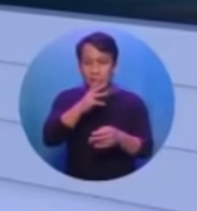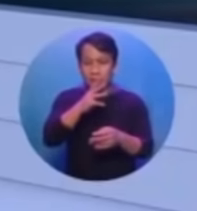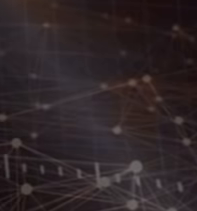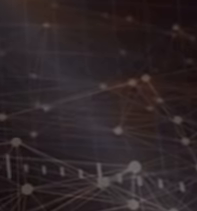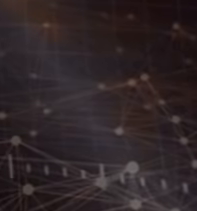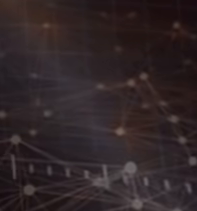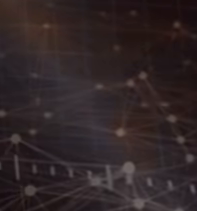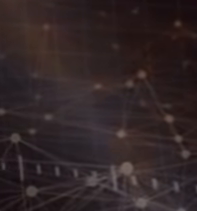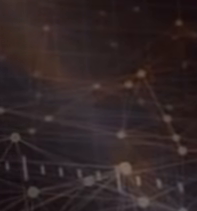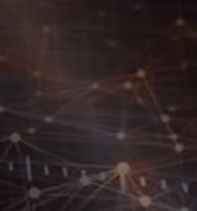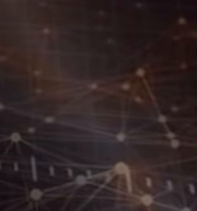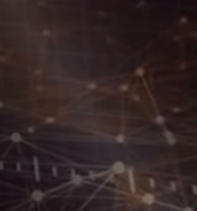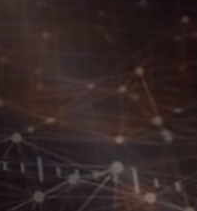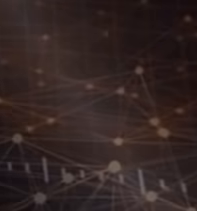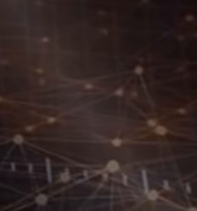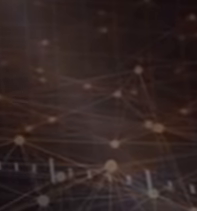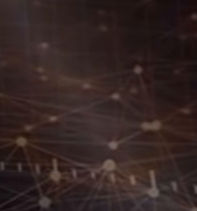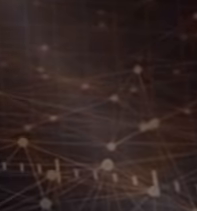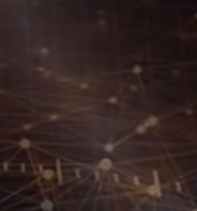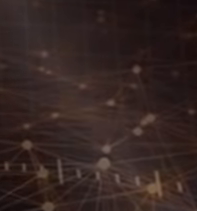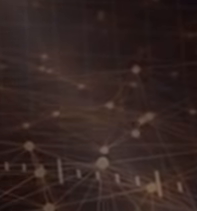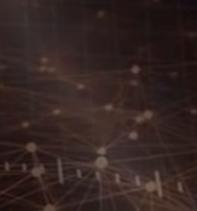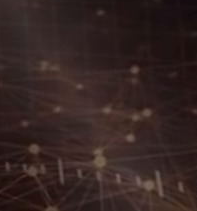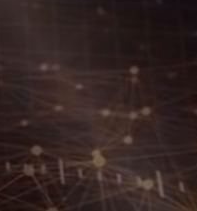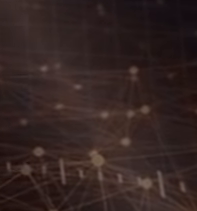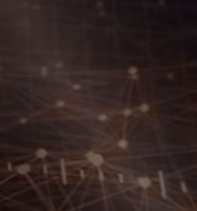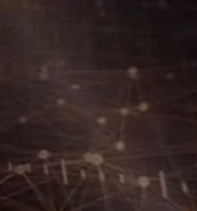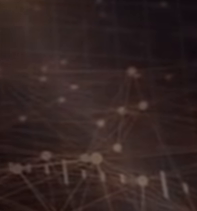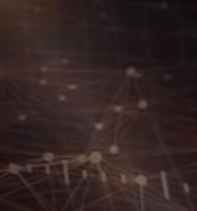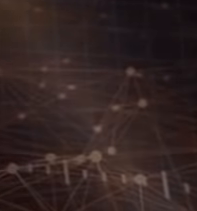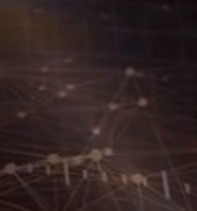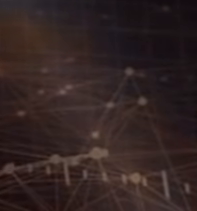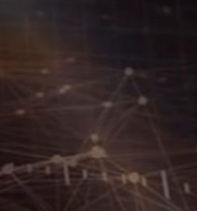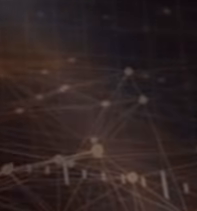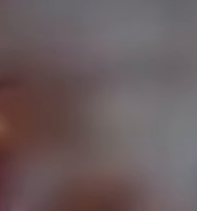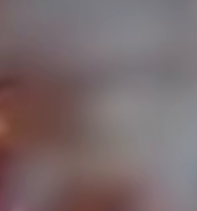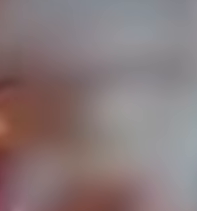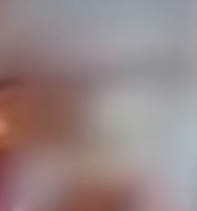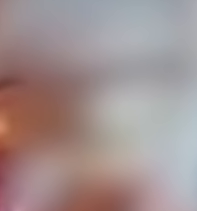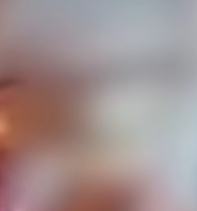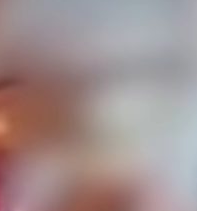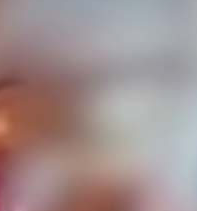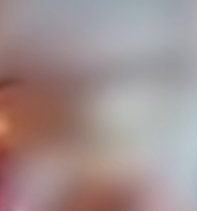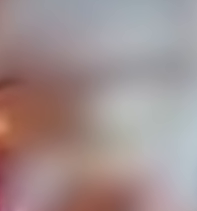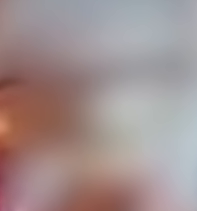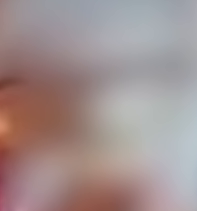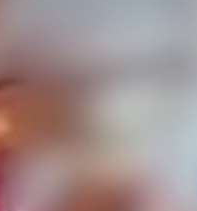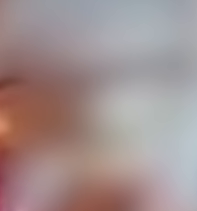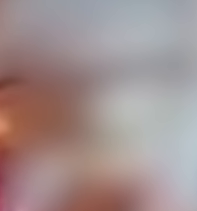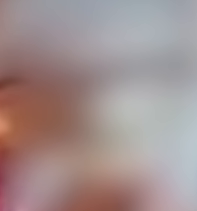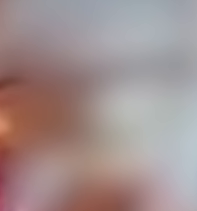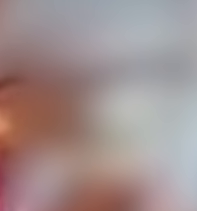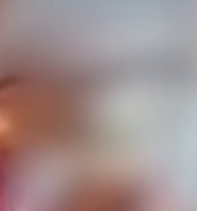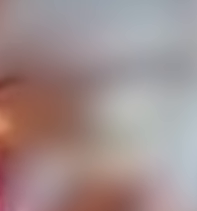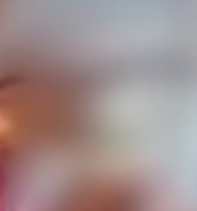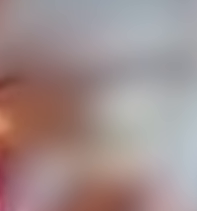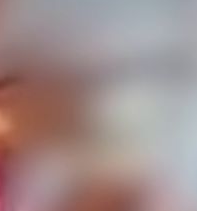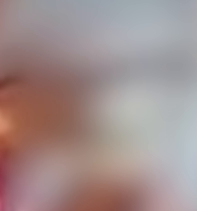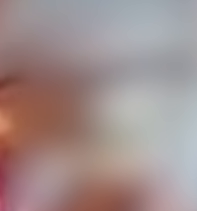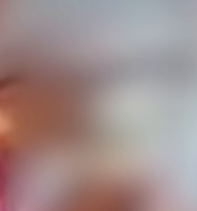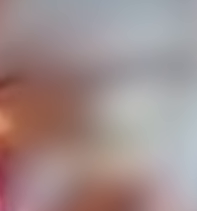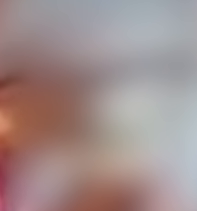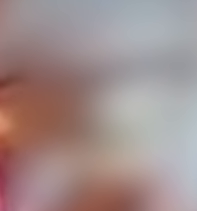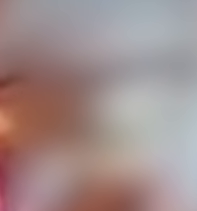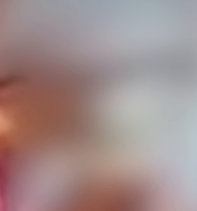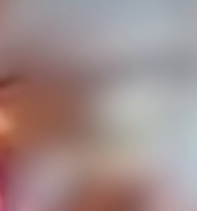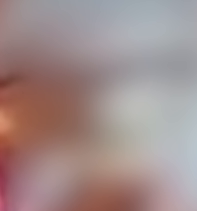po ay si Police Senior Master Sergeant Jonel Nuesca. Samantalang yung pong mag-ina ay si Nanay